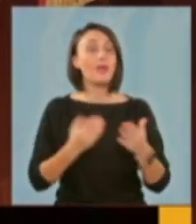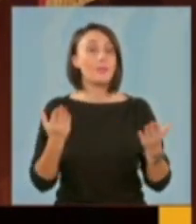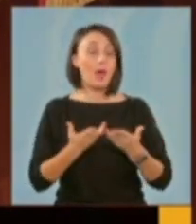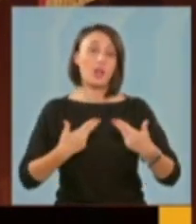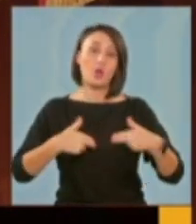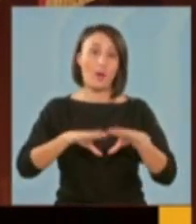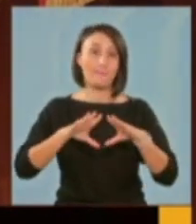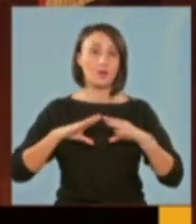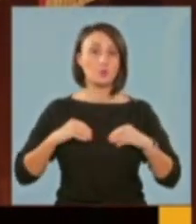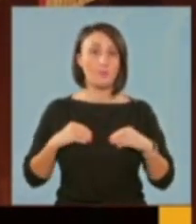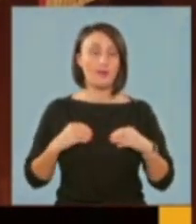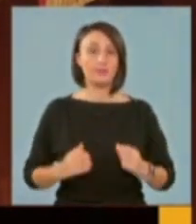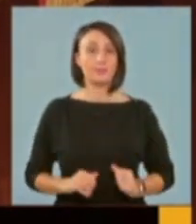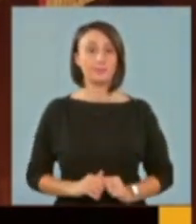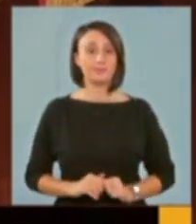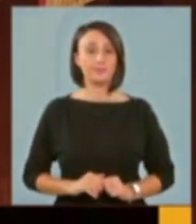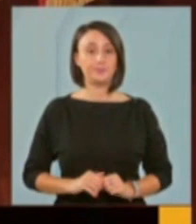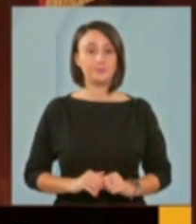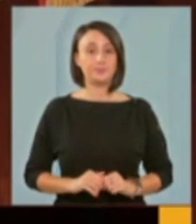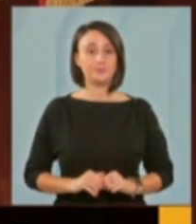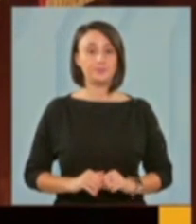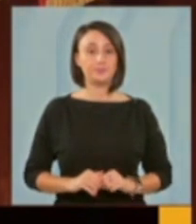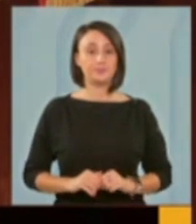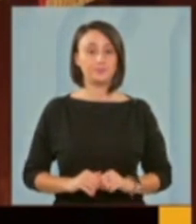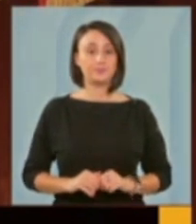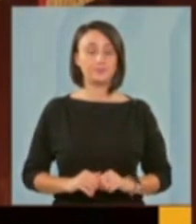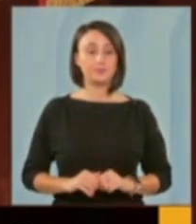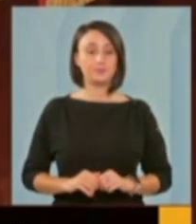care noi ni le-am asumat.